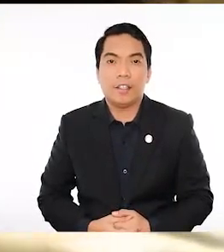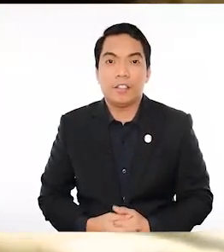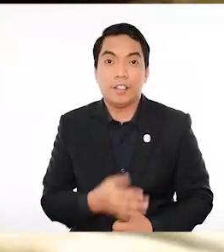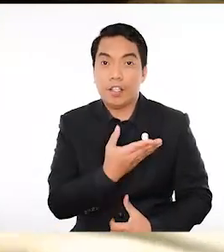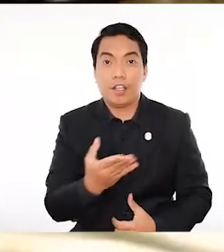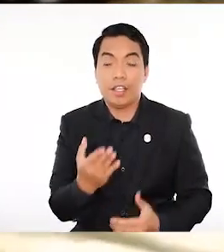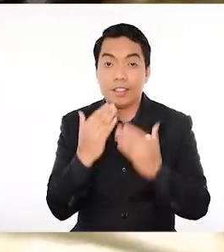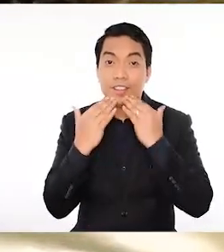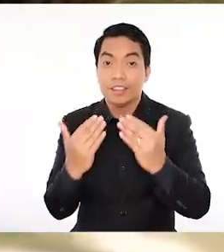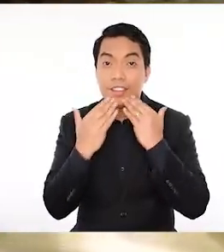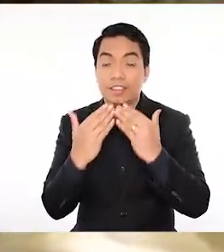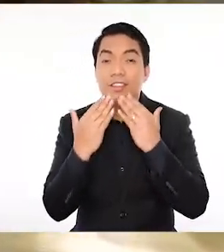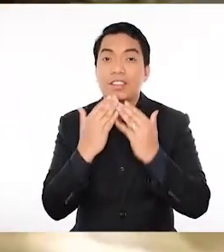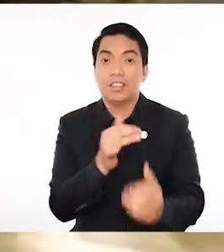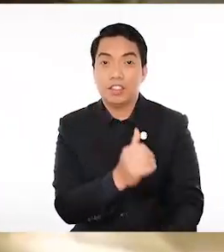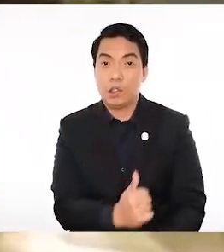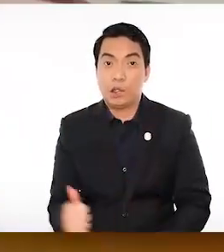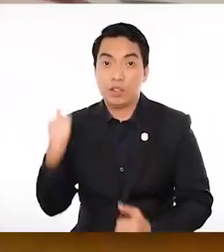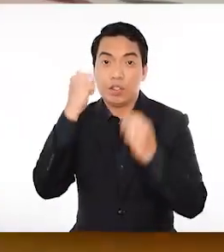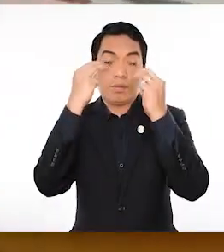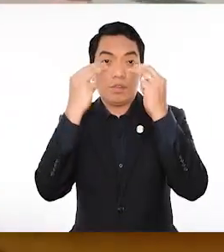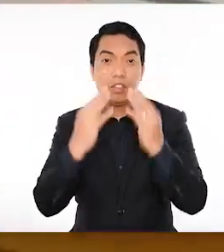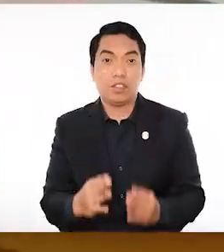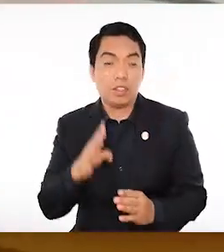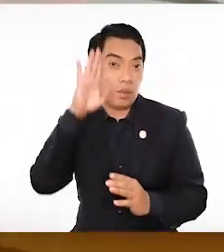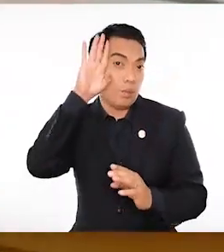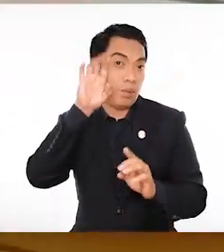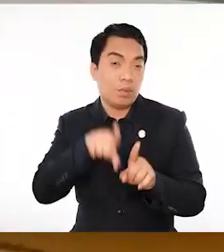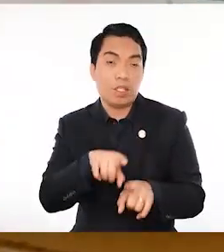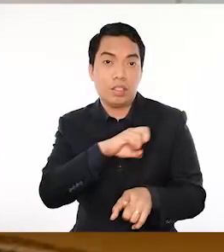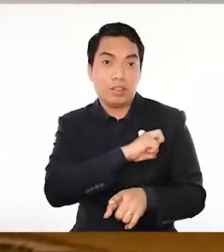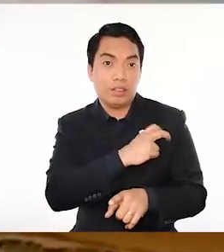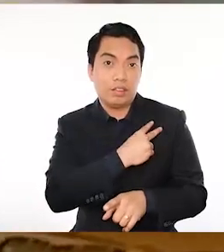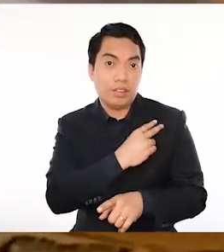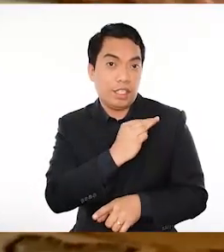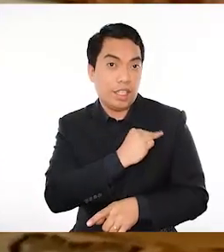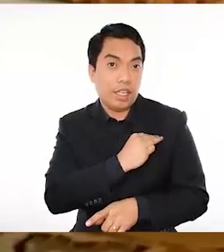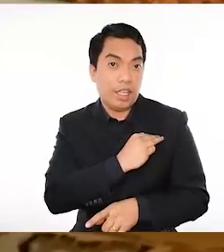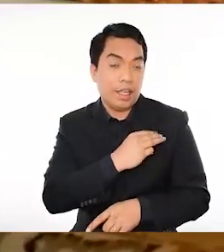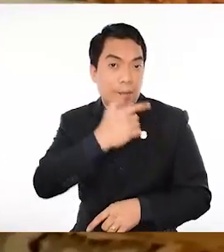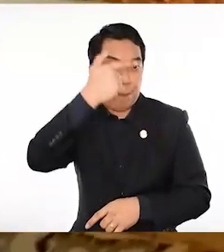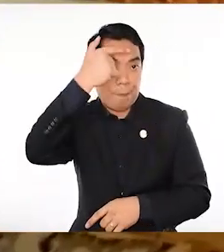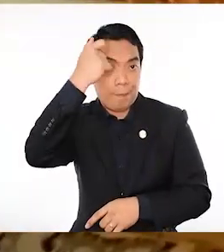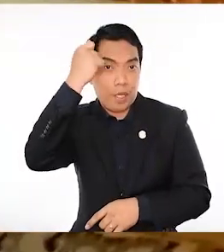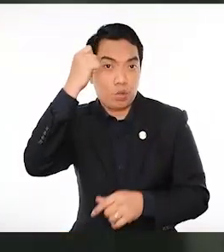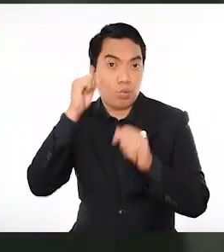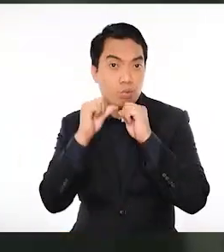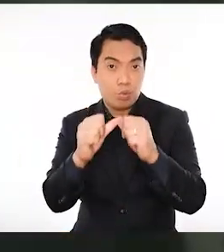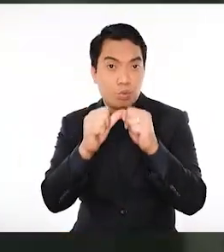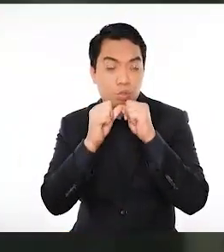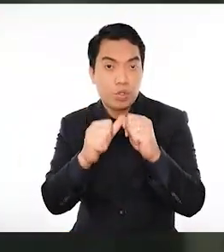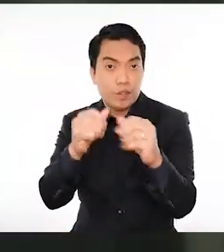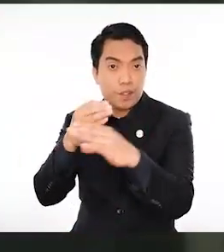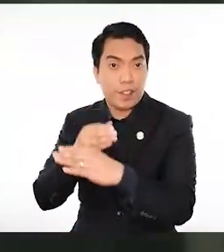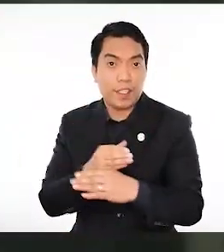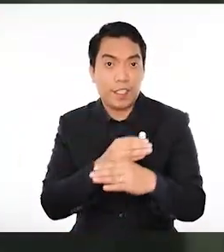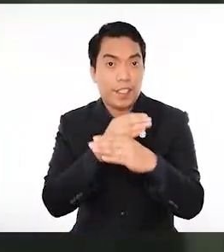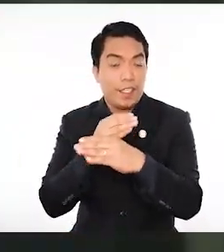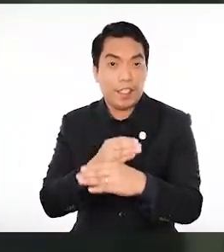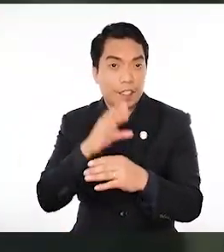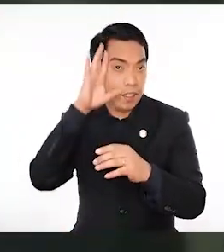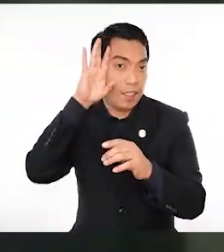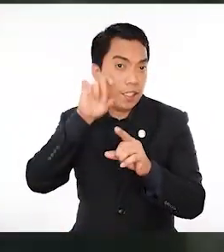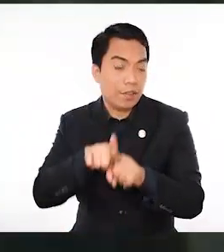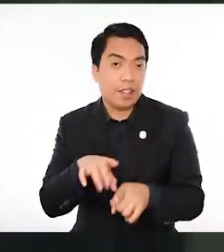Nagpapasalamat sila sa tagapamahalang pangkalahatan ang kapatid ni Eduardo V. Manalo dahil sa patuloy na pagmamalasakit sa mga